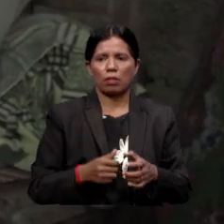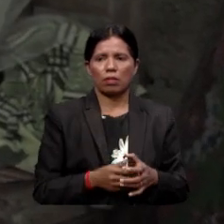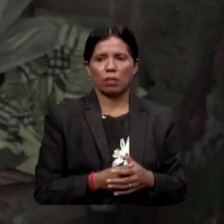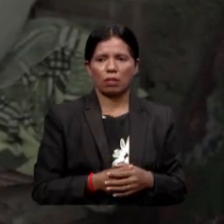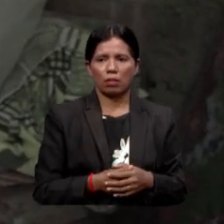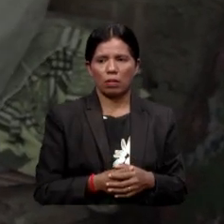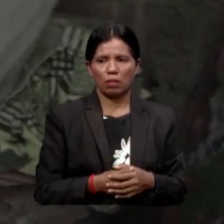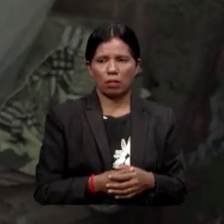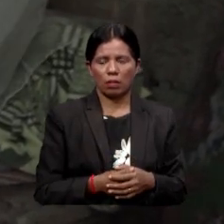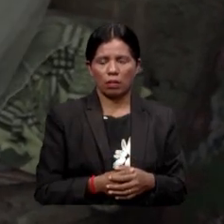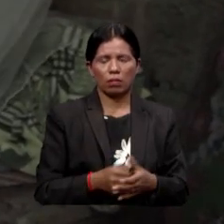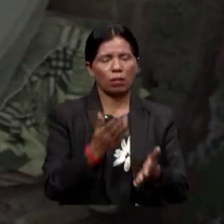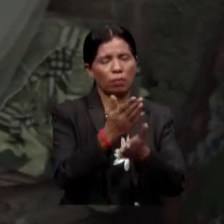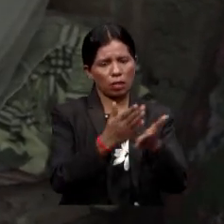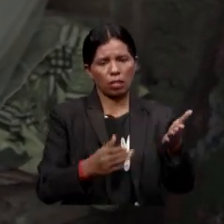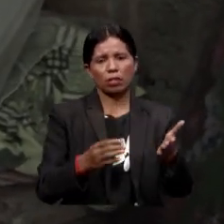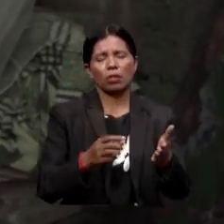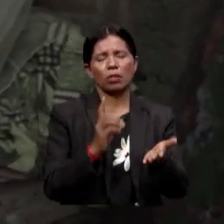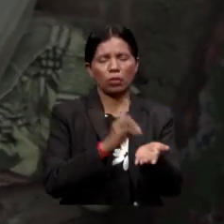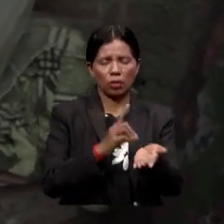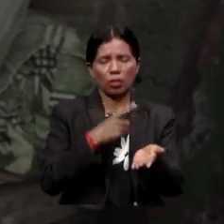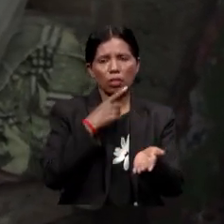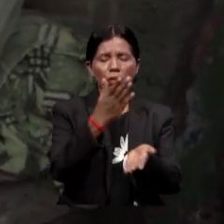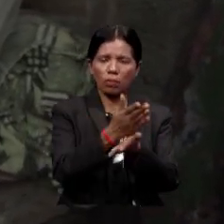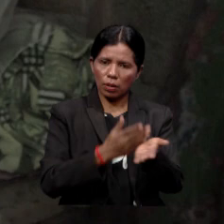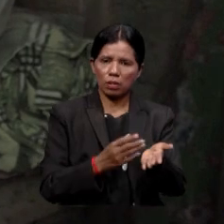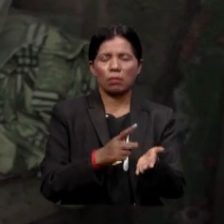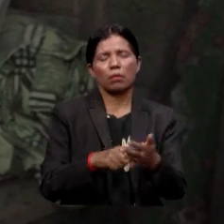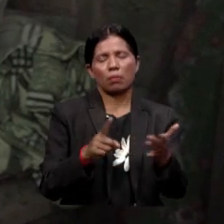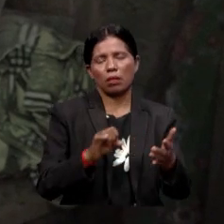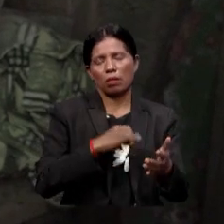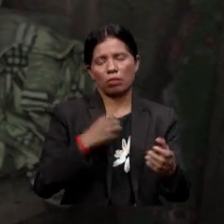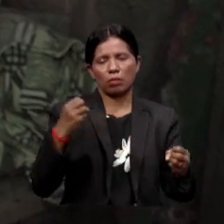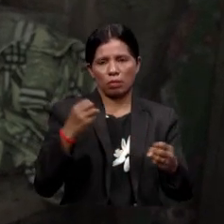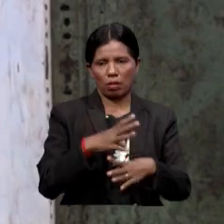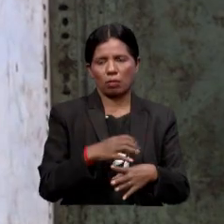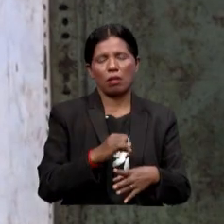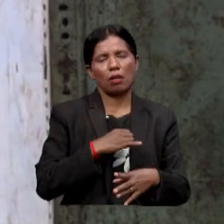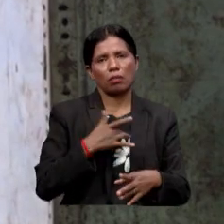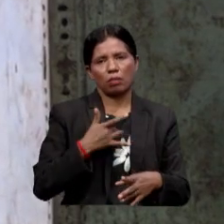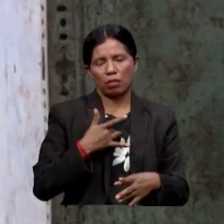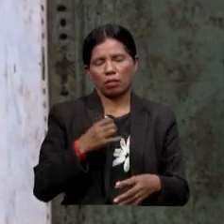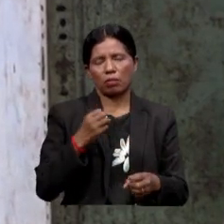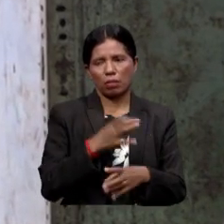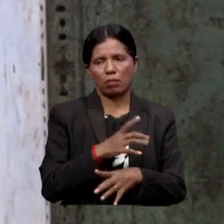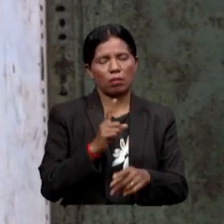Lo operasi mau tahu pun, operasi dia siapa operasi malah tahu.